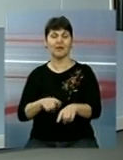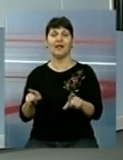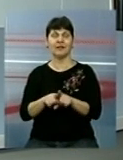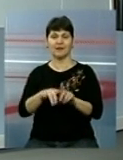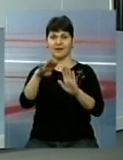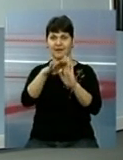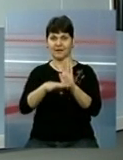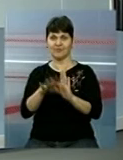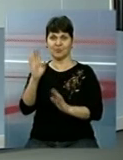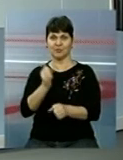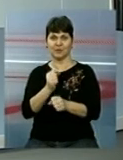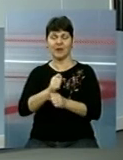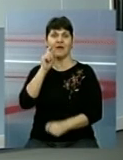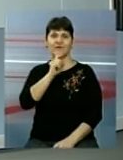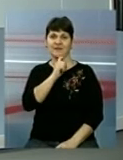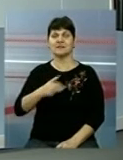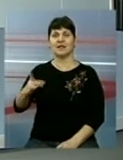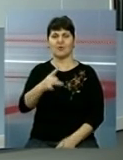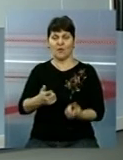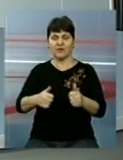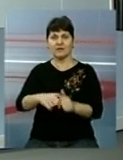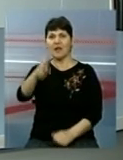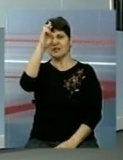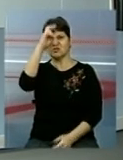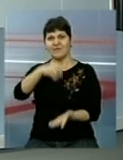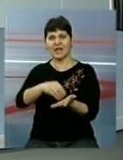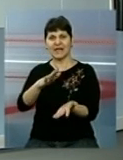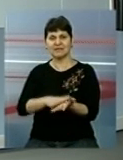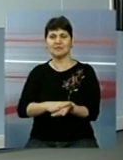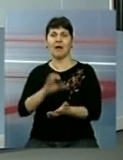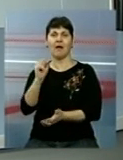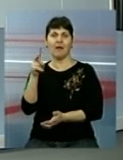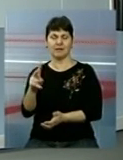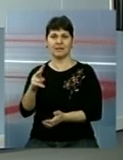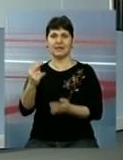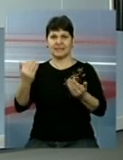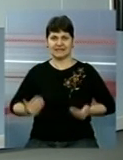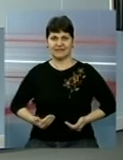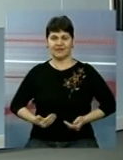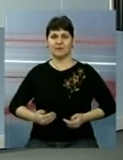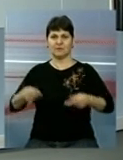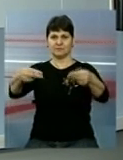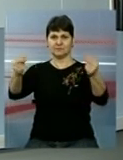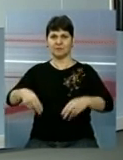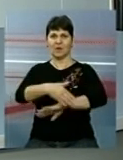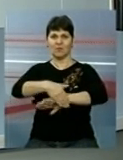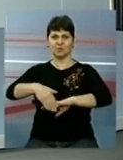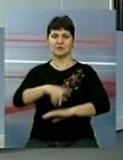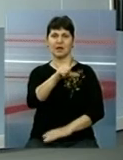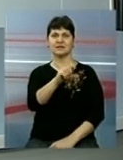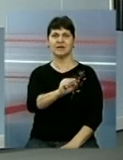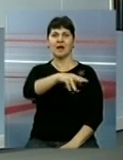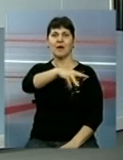таким графіком працюватиме й Вінницький районний відділ державної реєстрації актів цивільного стану, що знаходиться по вулиці